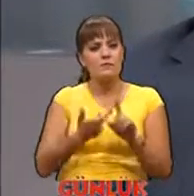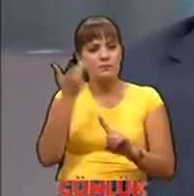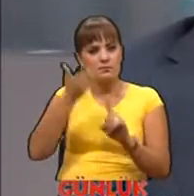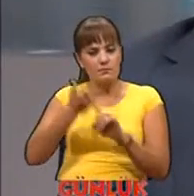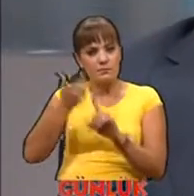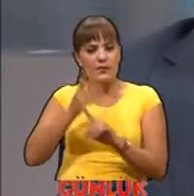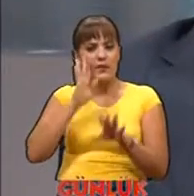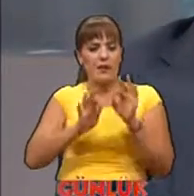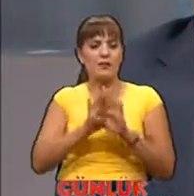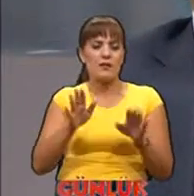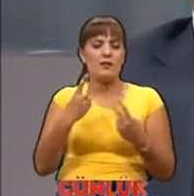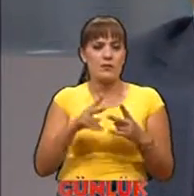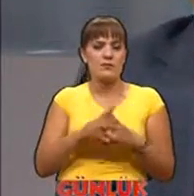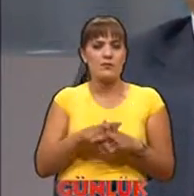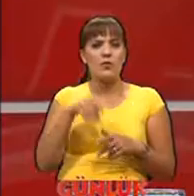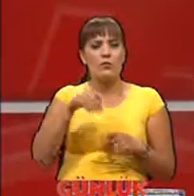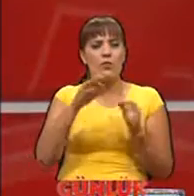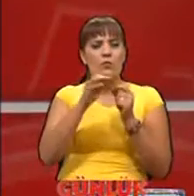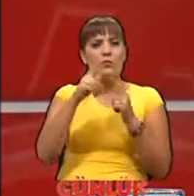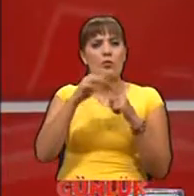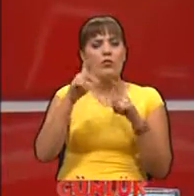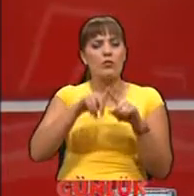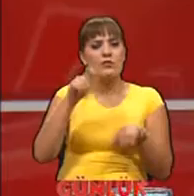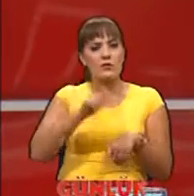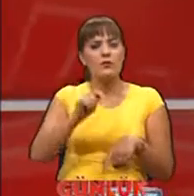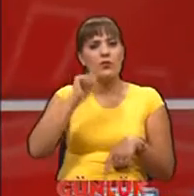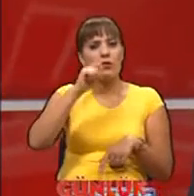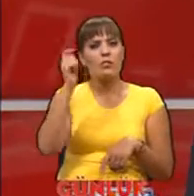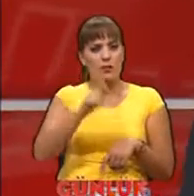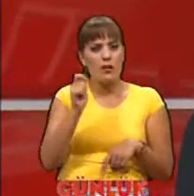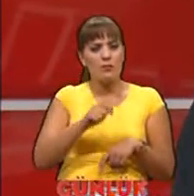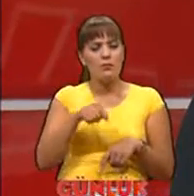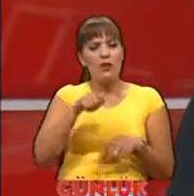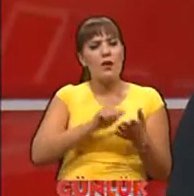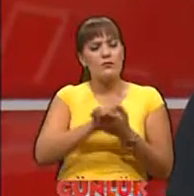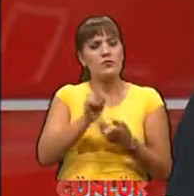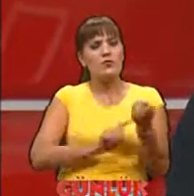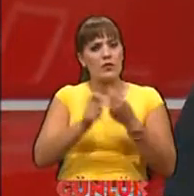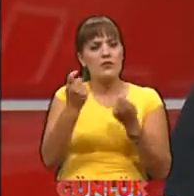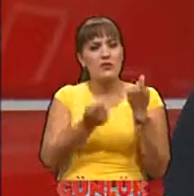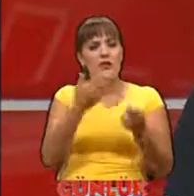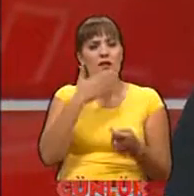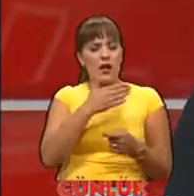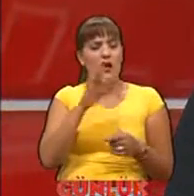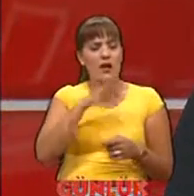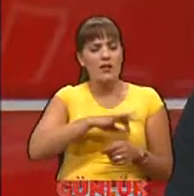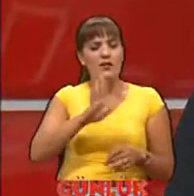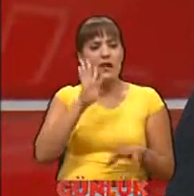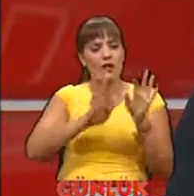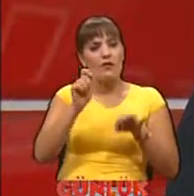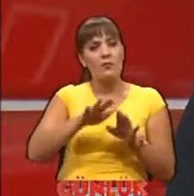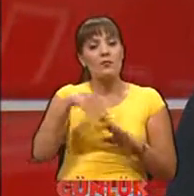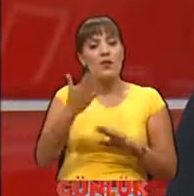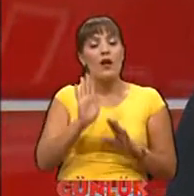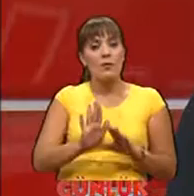kaldırarak tedavimizi bitirebiliriz. İşte botoks yapalım, dolgu yapalım, hepsini kullanalım, işe yarasın. Tedavimizi